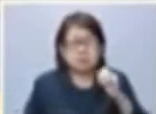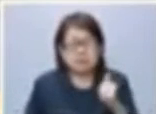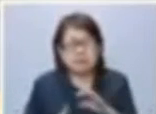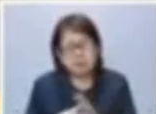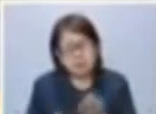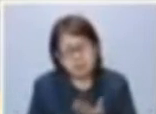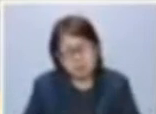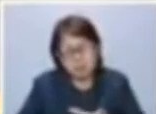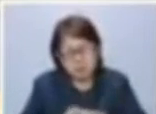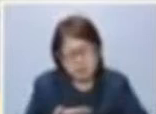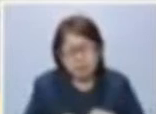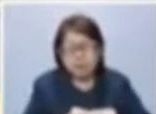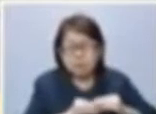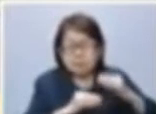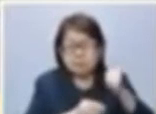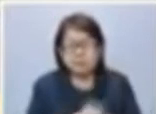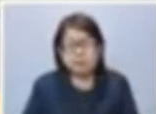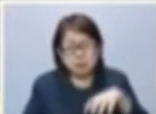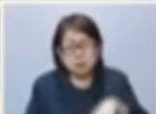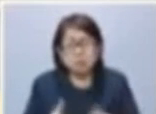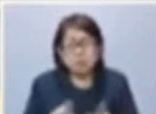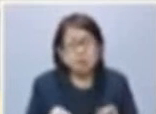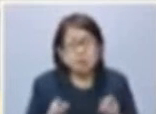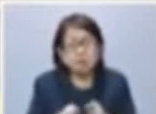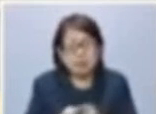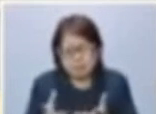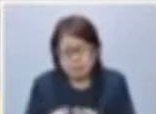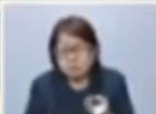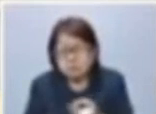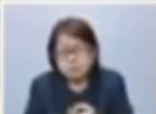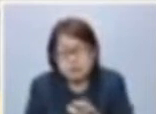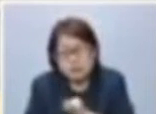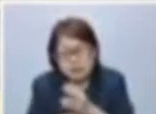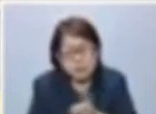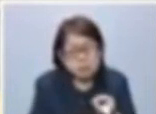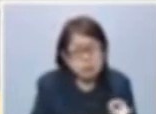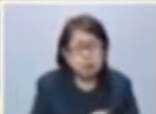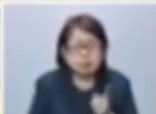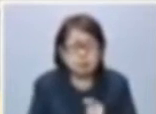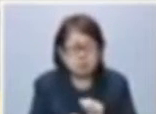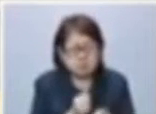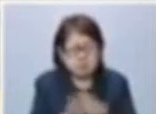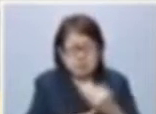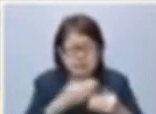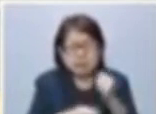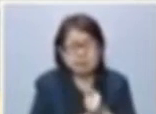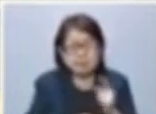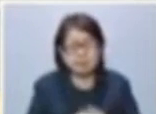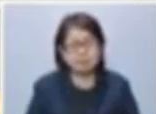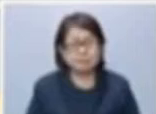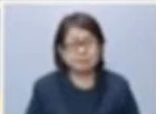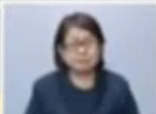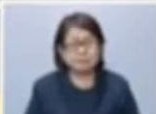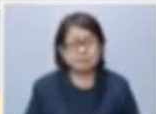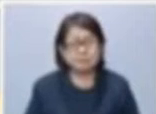คากรมพัฒนาที่ดินจะต้องพัฒนาที่ดินที่เขามีน้อยนิดนี้อย่างไรในงบประมาณที่มีเท่านี้นะคะเพราะฉ